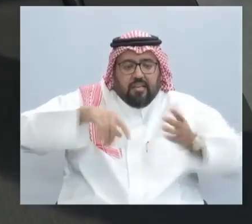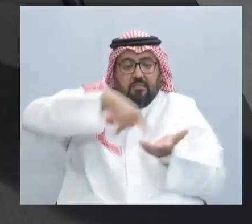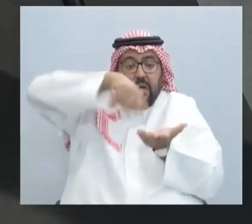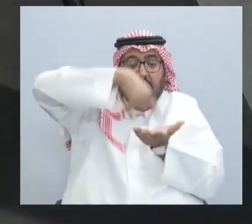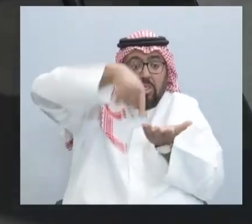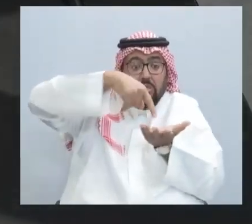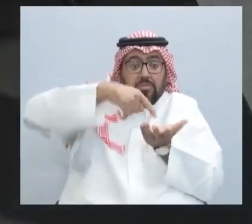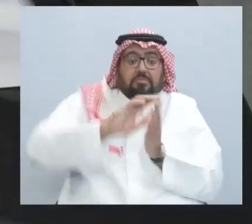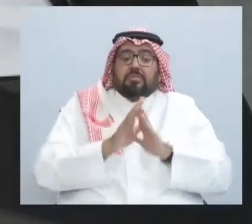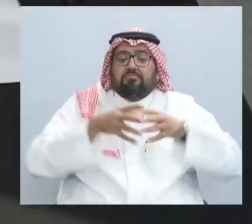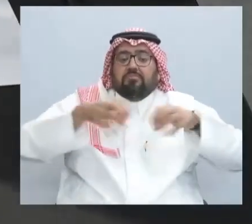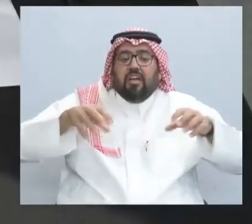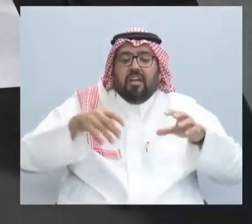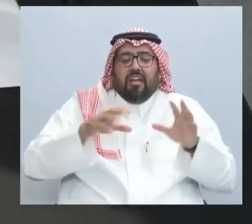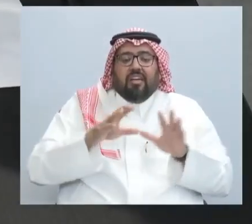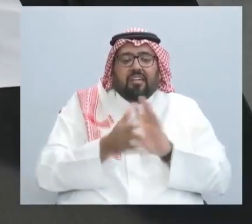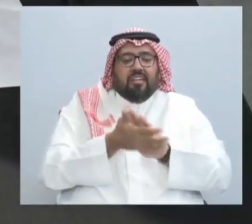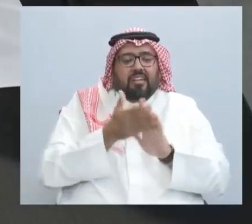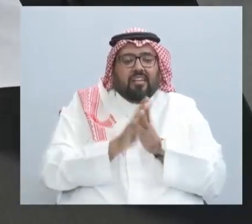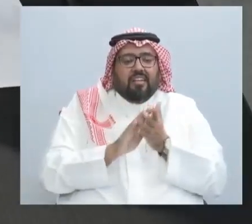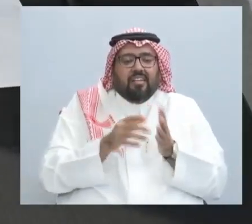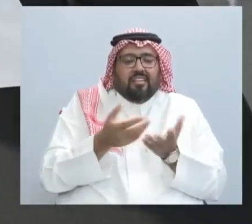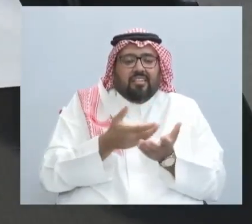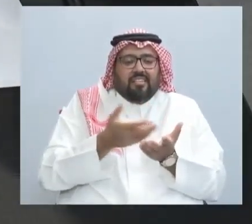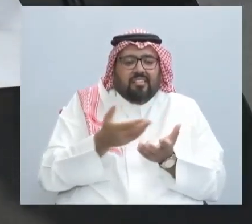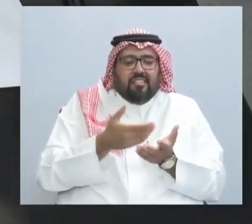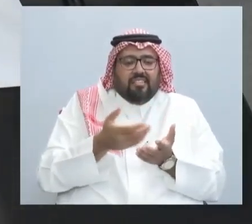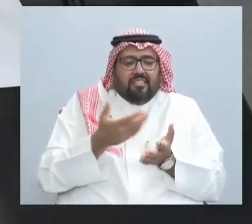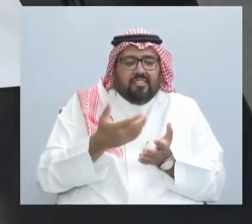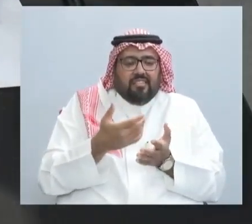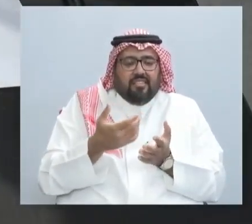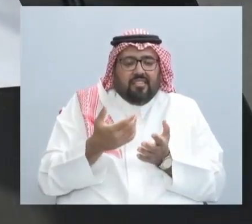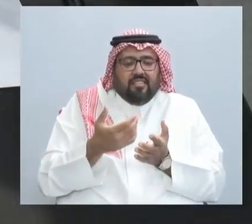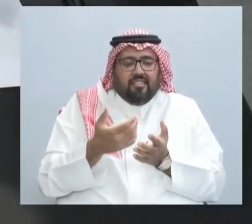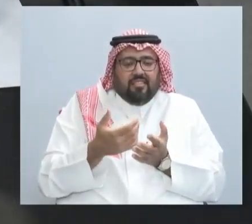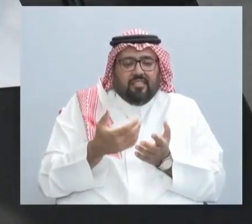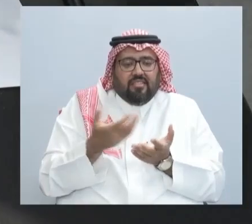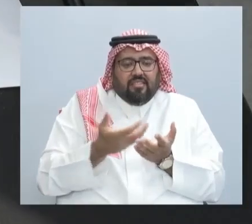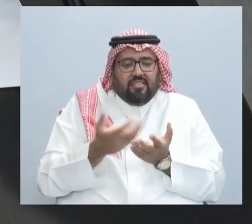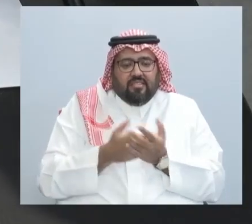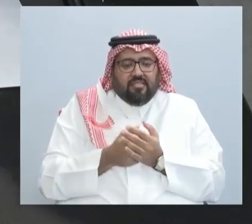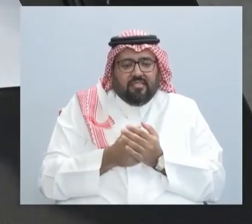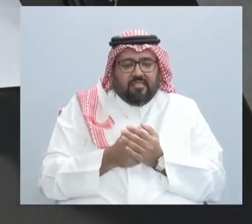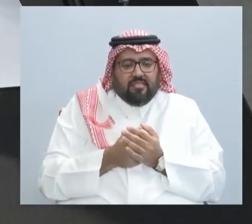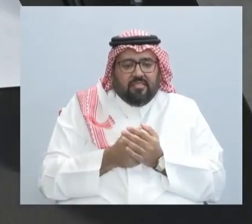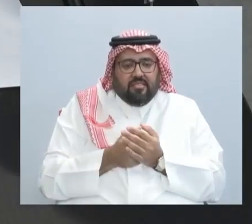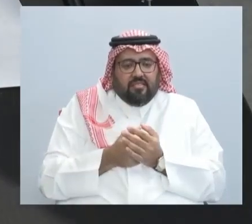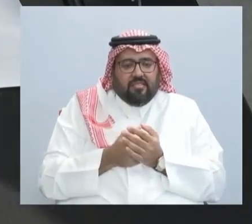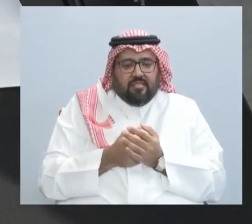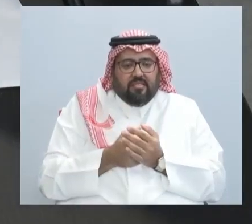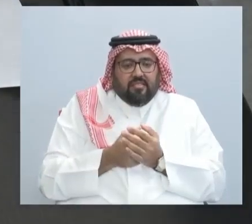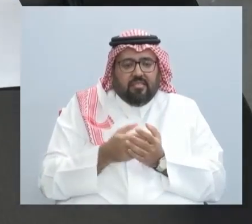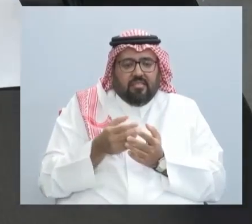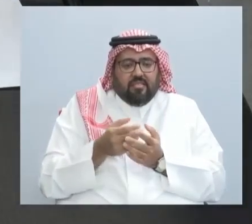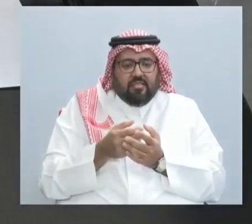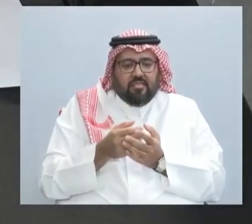احسنتم بقي الحصى في الاعلى كما تشاهد امامك نضعه في علبه الحصى كما